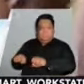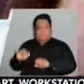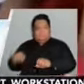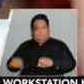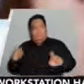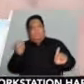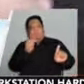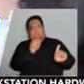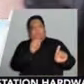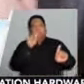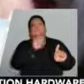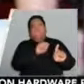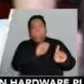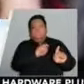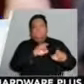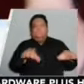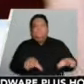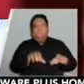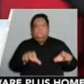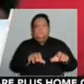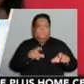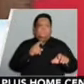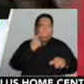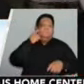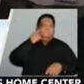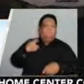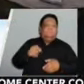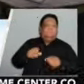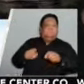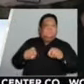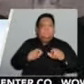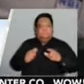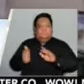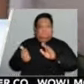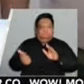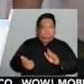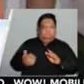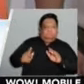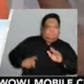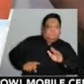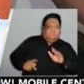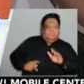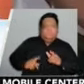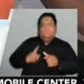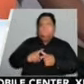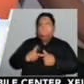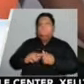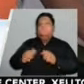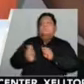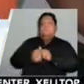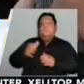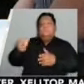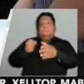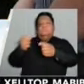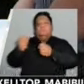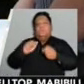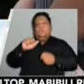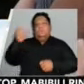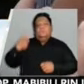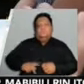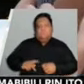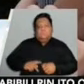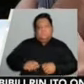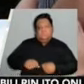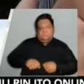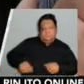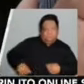kanilang mismong operasyon bago sila isinama sa kanyang pag-recruit ng mga donor bato para sa kanilang kidney transplant. Nung